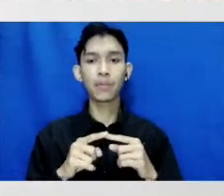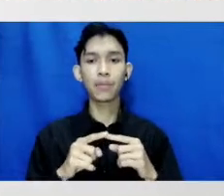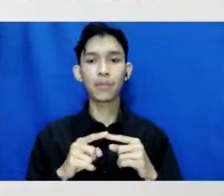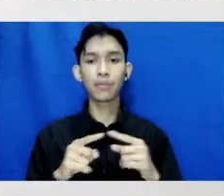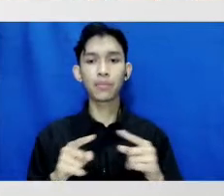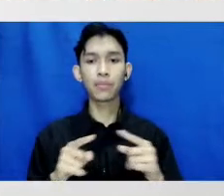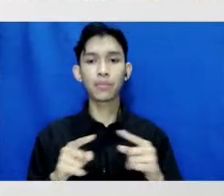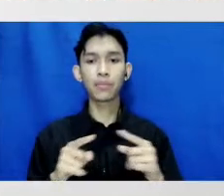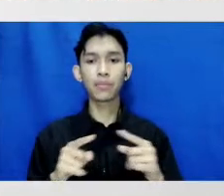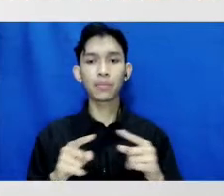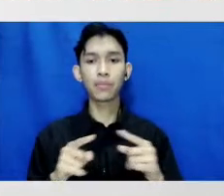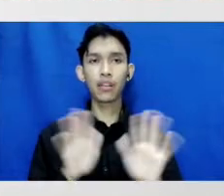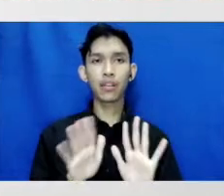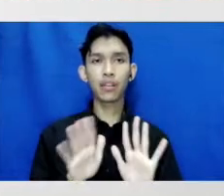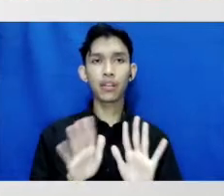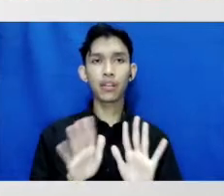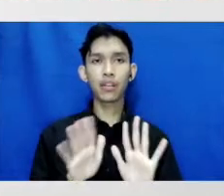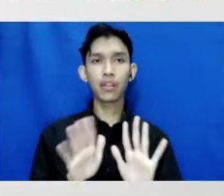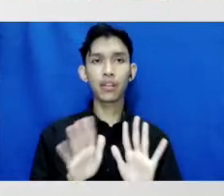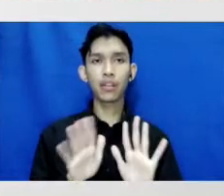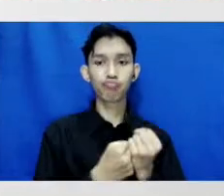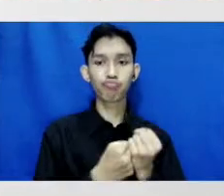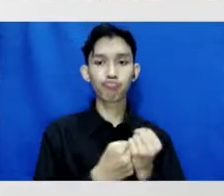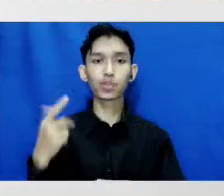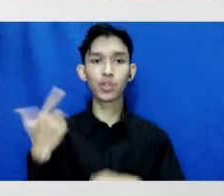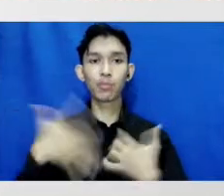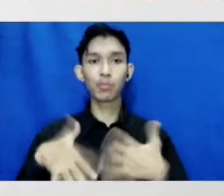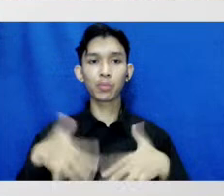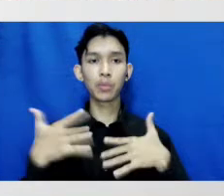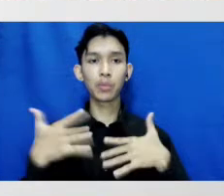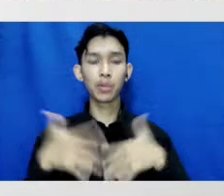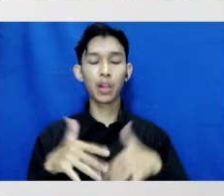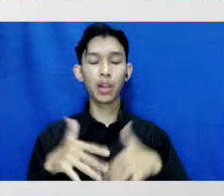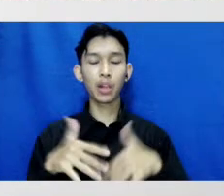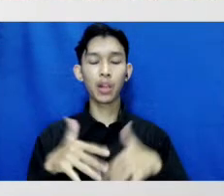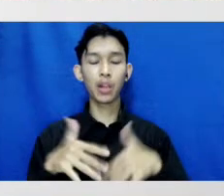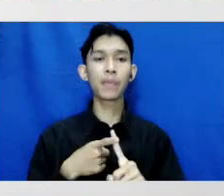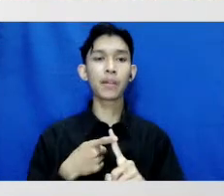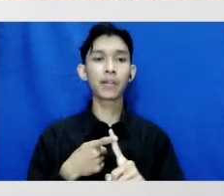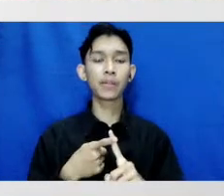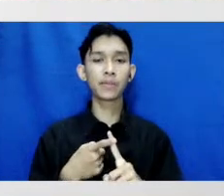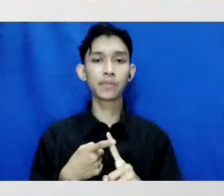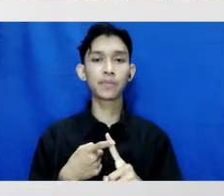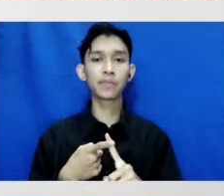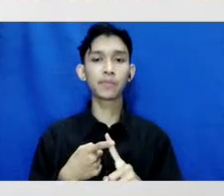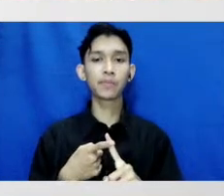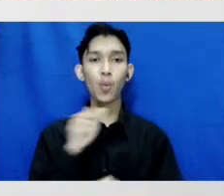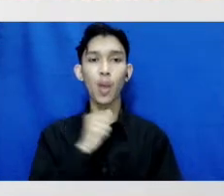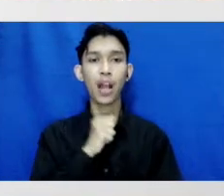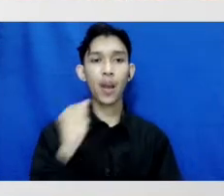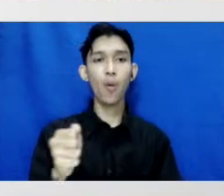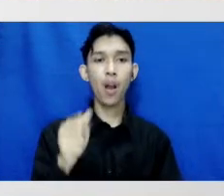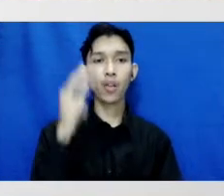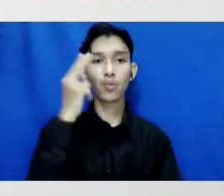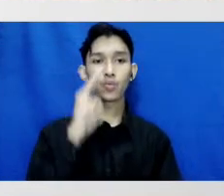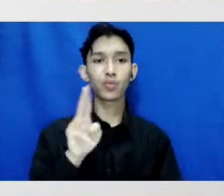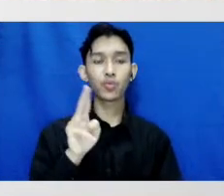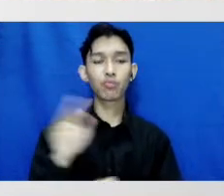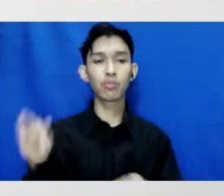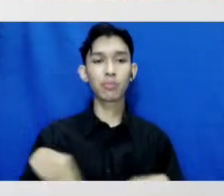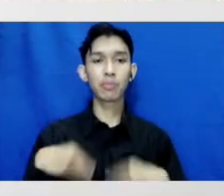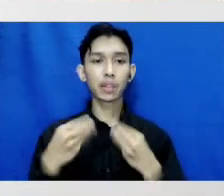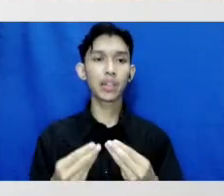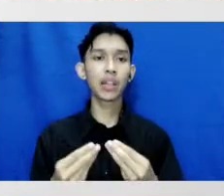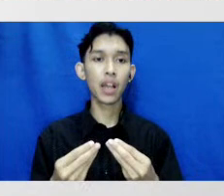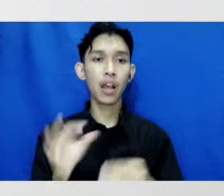ada kontribusi dari kami para praktisi maupun para teman-teman wartawan untuk memberikan